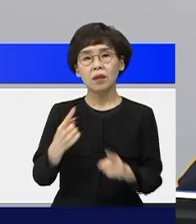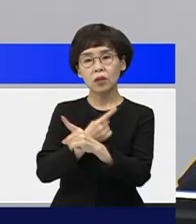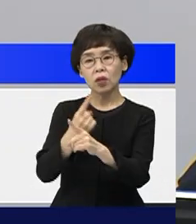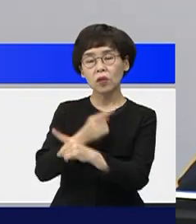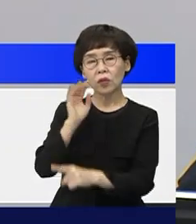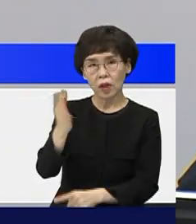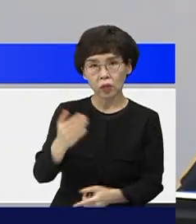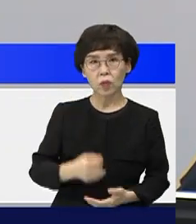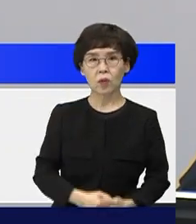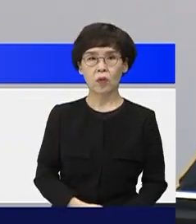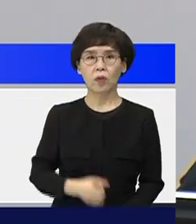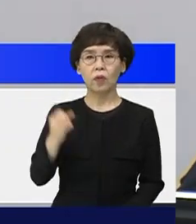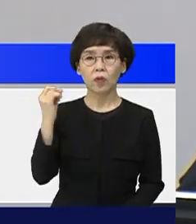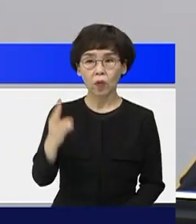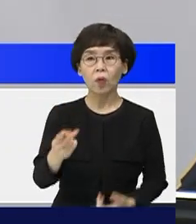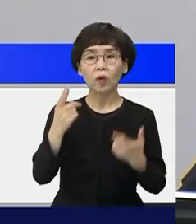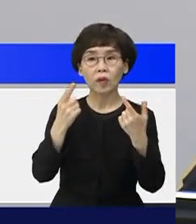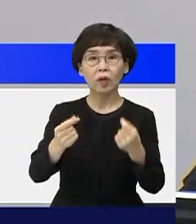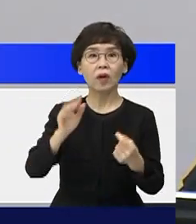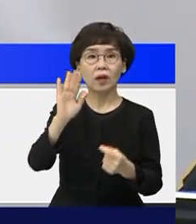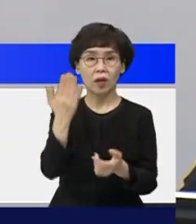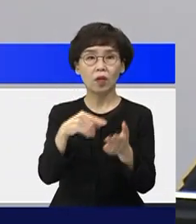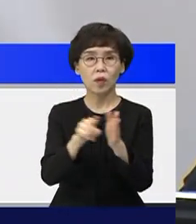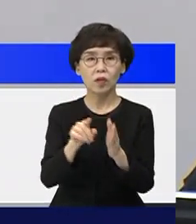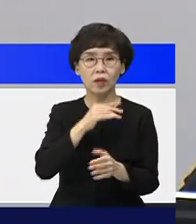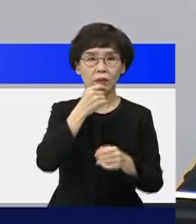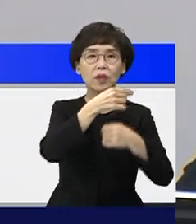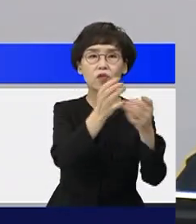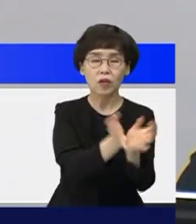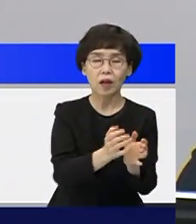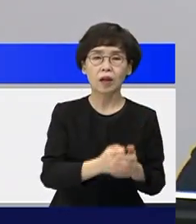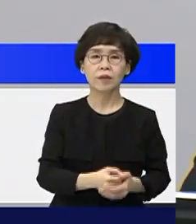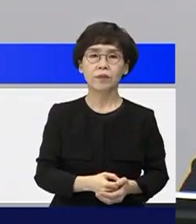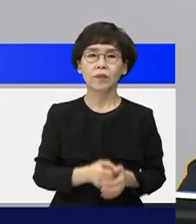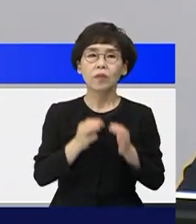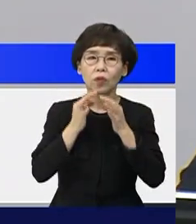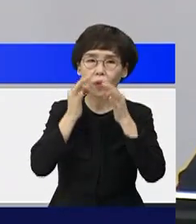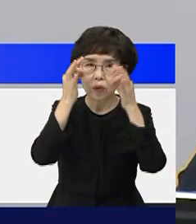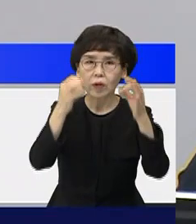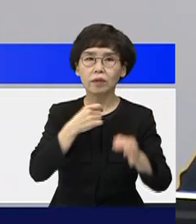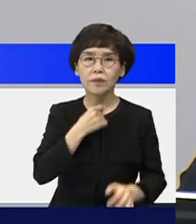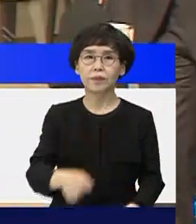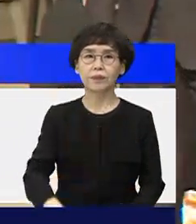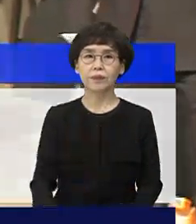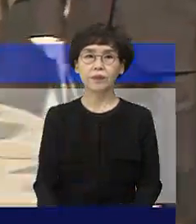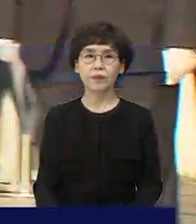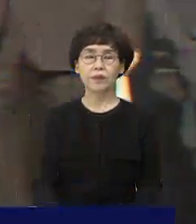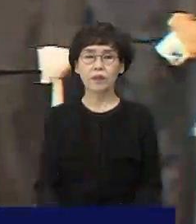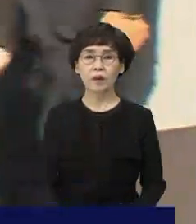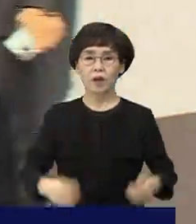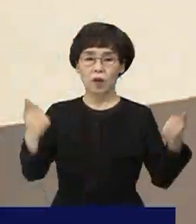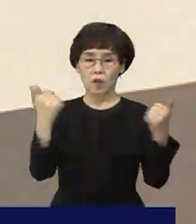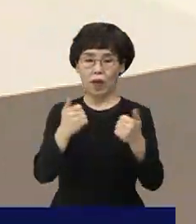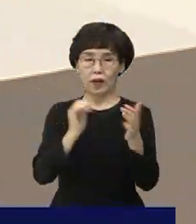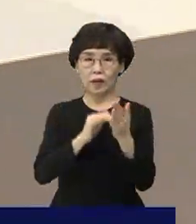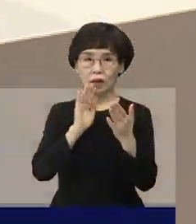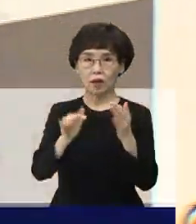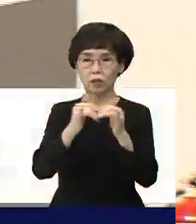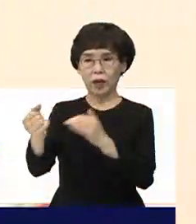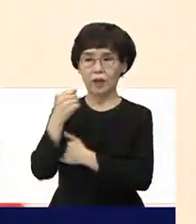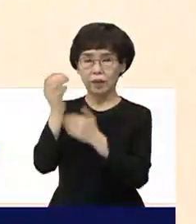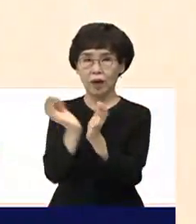치유되고 또 그렇게 되도록 우리 민주당도 노력하겠습니다. 회의가 끝난 뒤